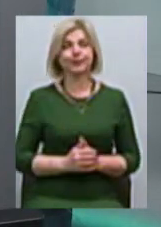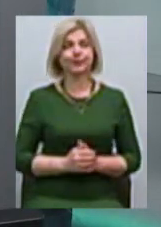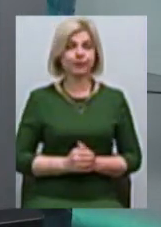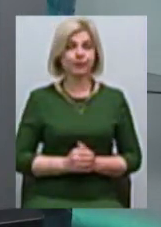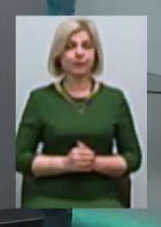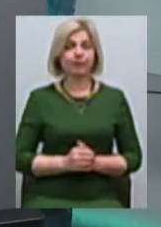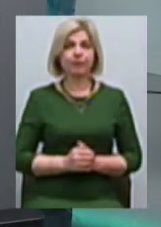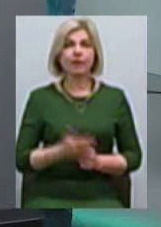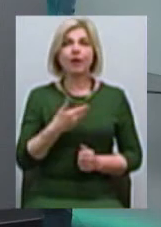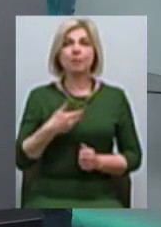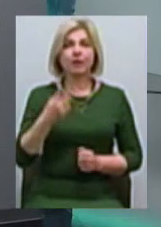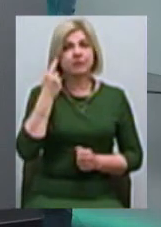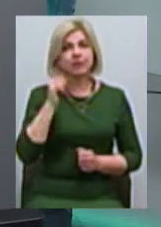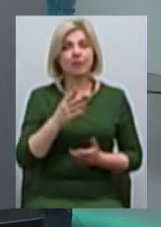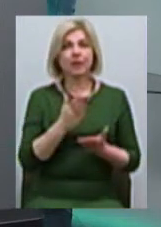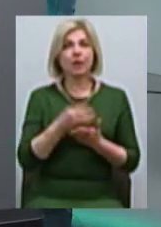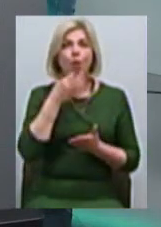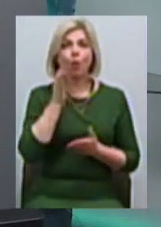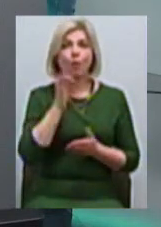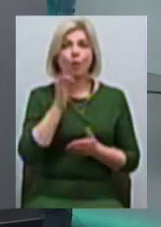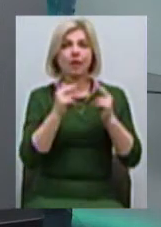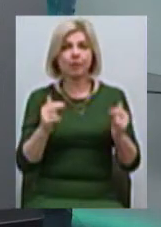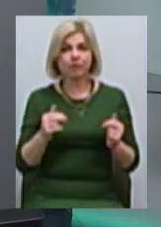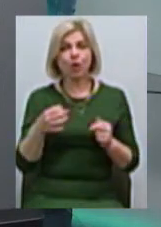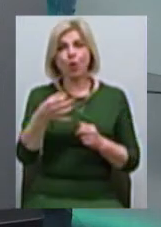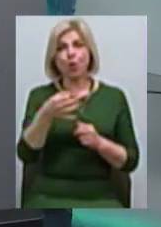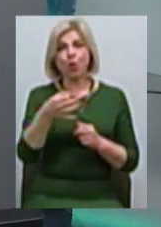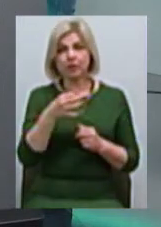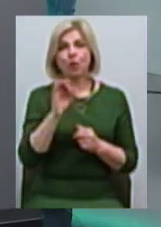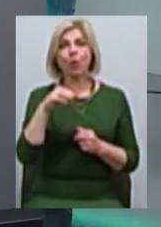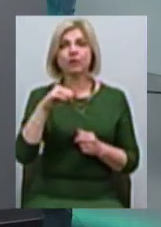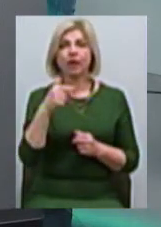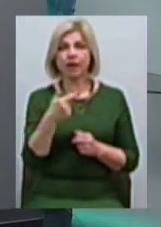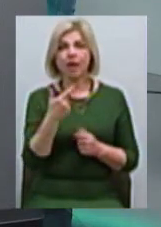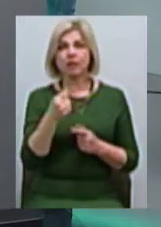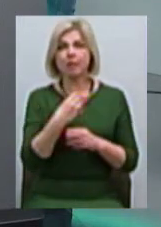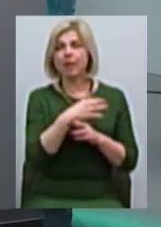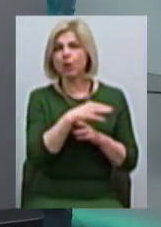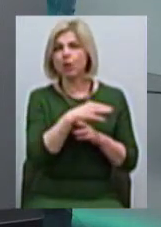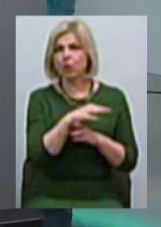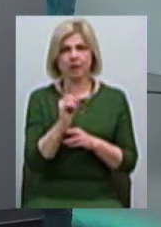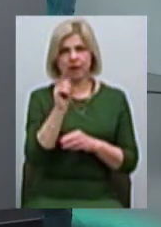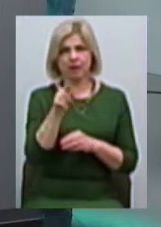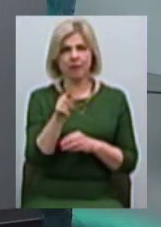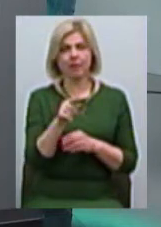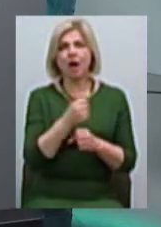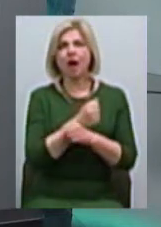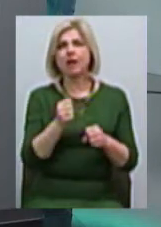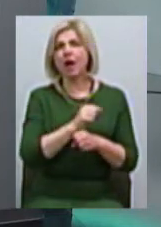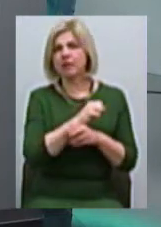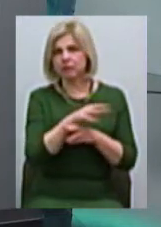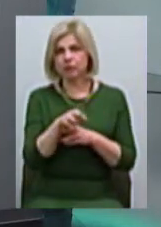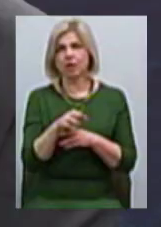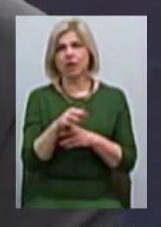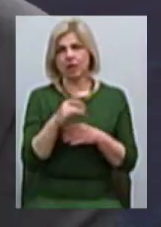ми знаємо, є досвід в Дніпропетровській області, на виборах ОТГ, коли, по суті, розстріляли, закинули гранати, розстріляли,